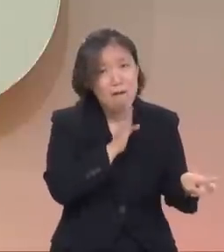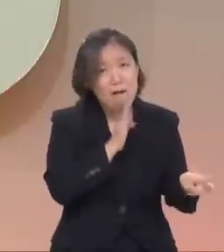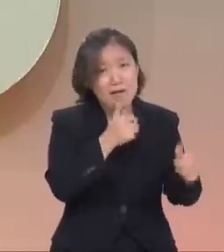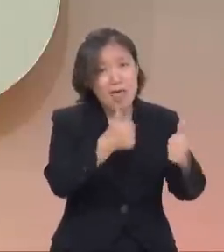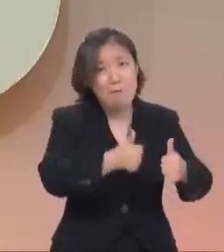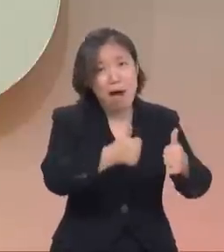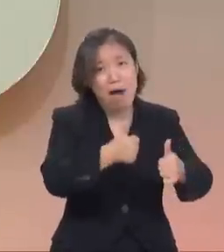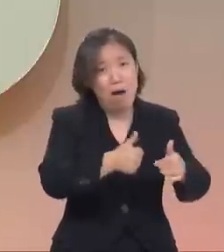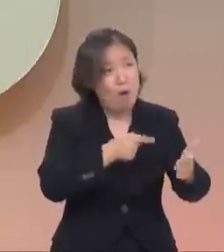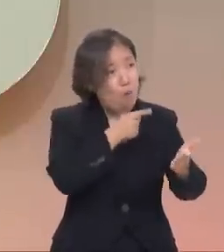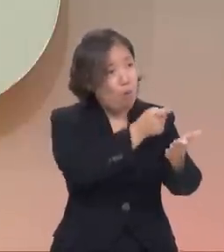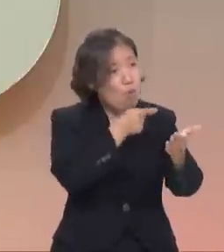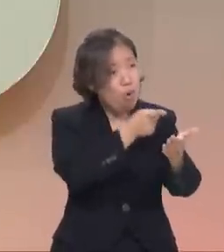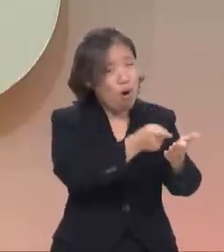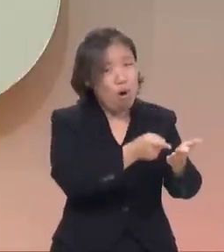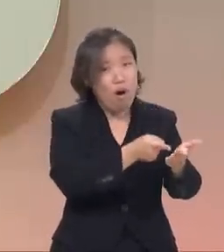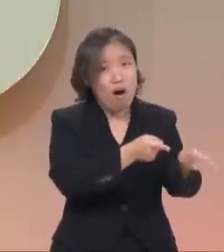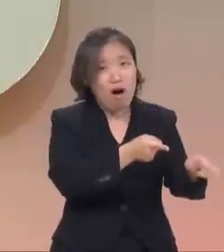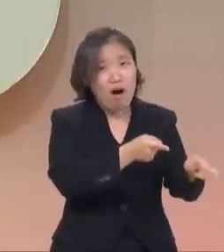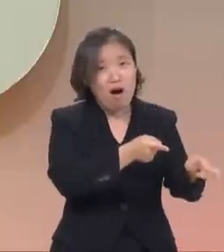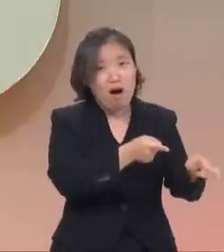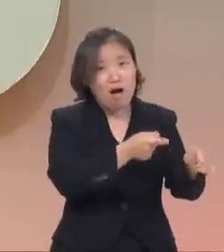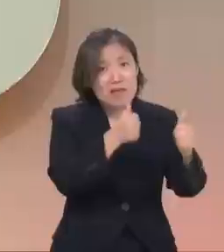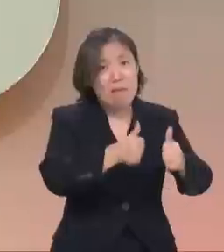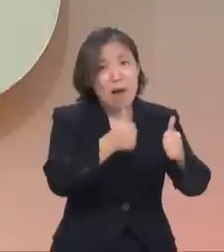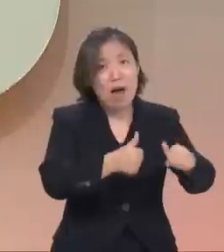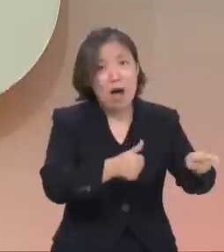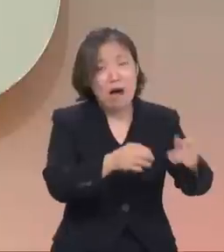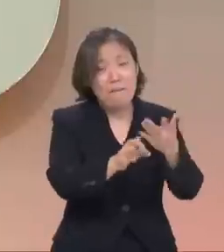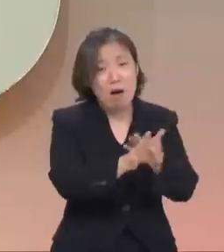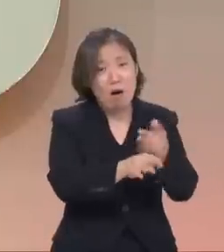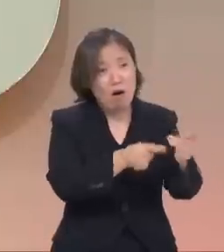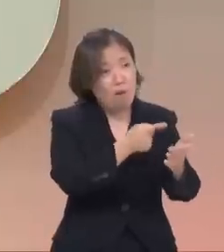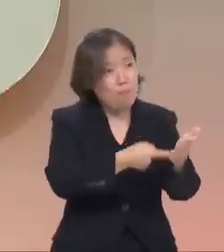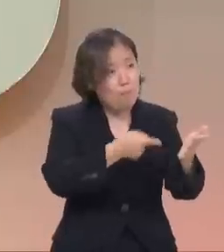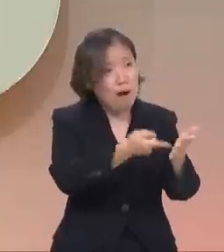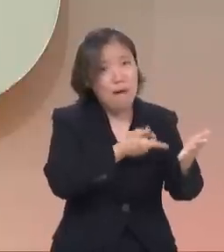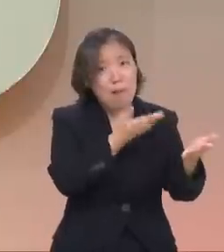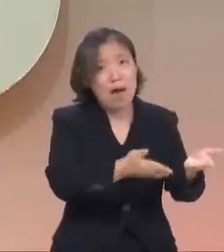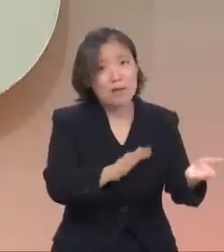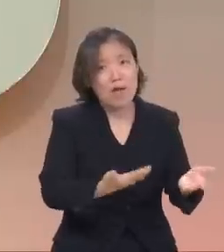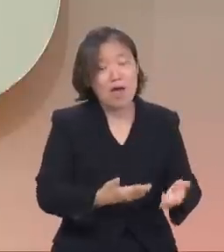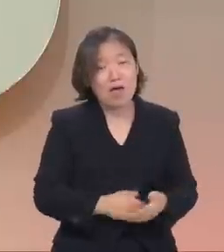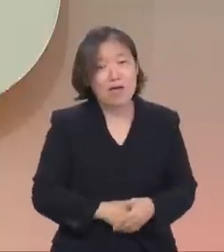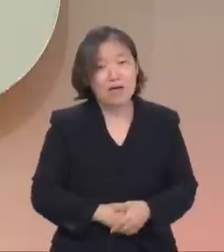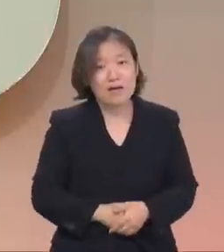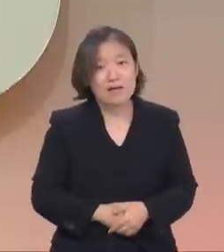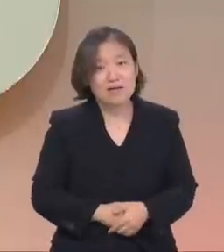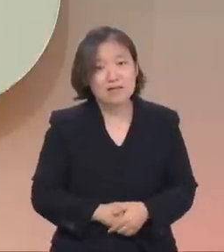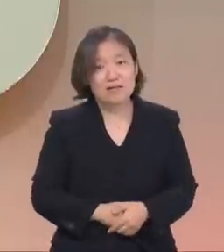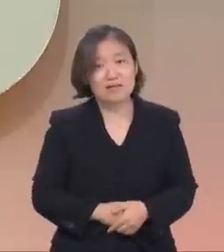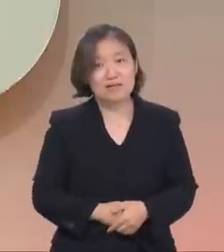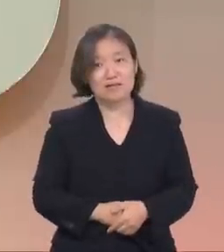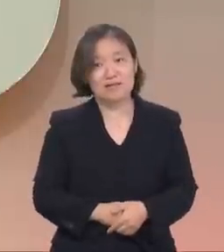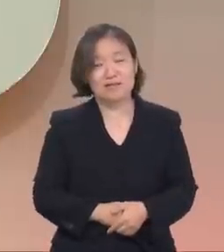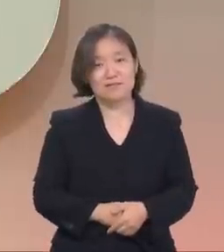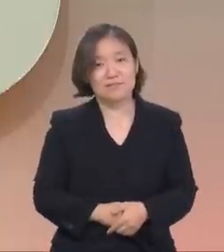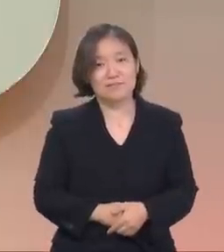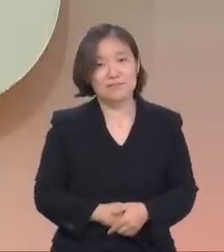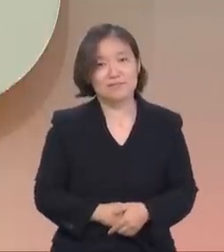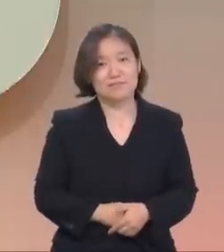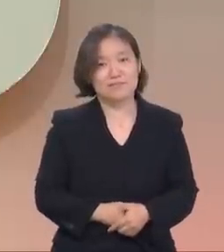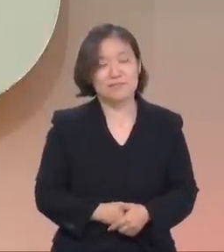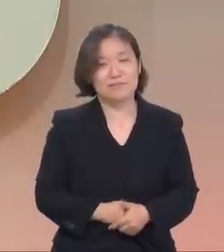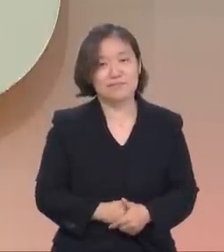이거 재판 이거 고소 고발하고 재판 걸면 이거 손해보상 엄청납니다 전문 영화로 뭐라고